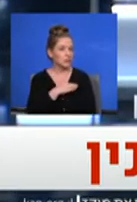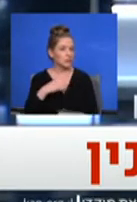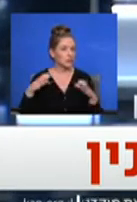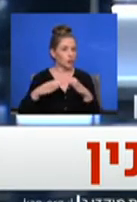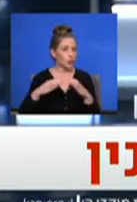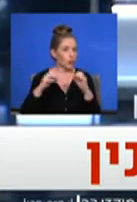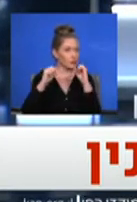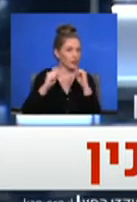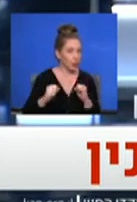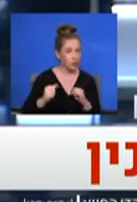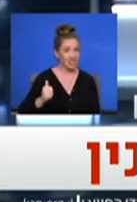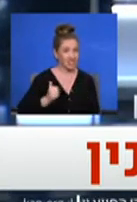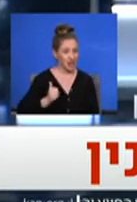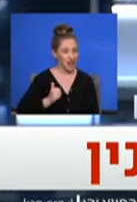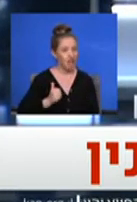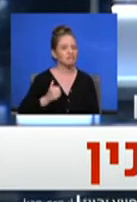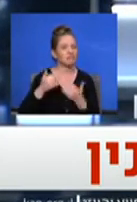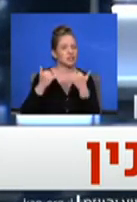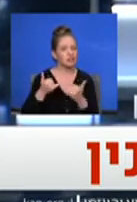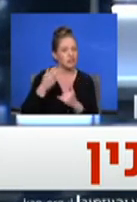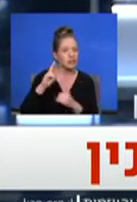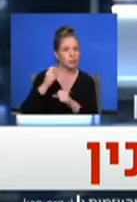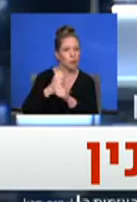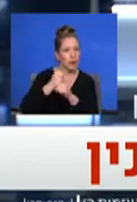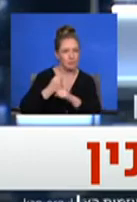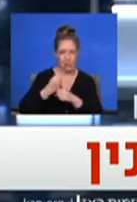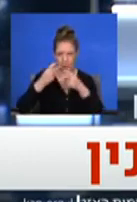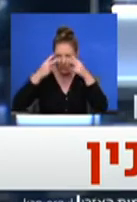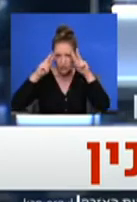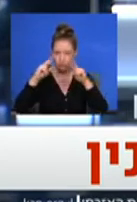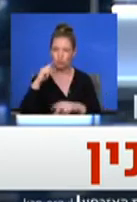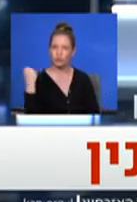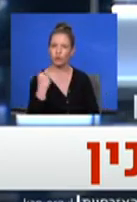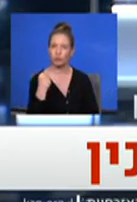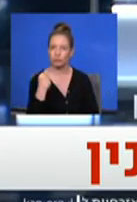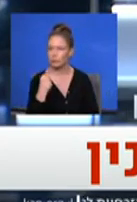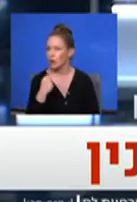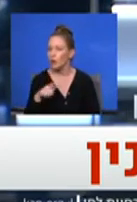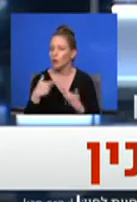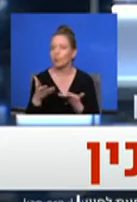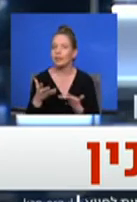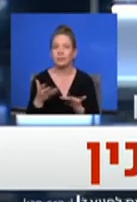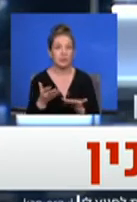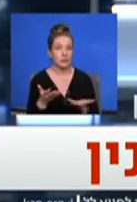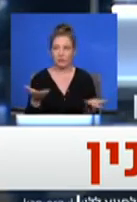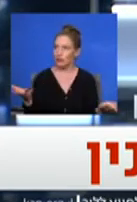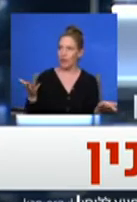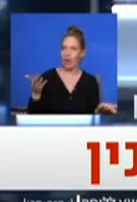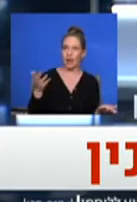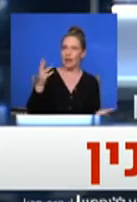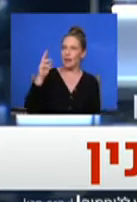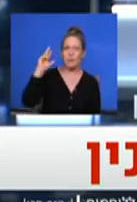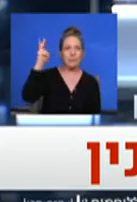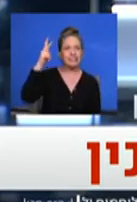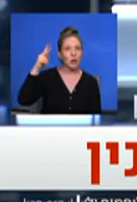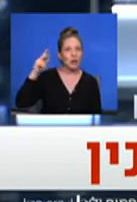בהרבה יותר נחישות וקשיחות. לא נותנים שום מרחב. הנה פה, מסוק רב, לא מסכנים חיילים, טיל